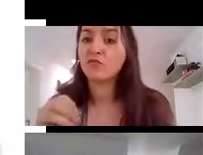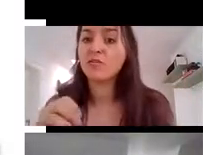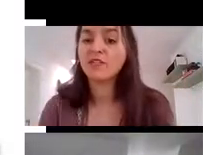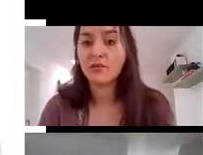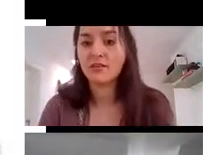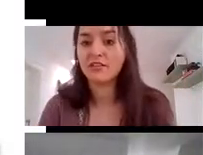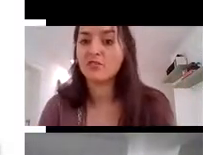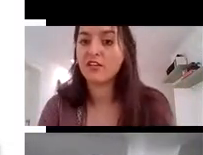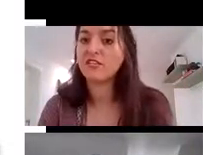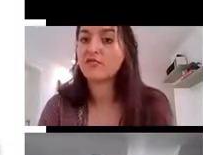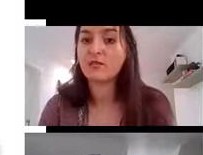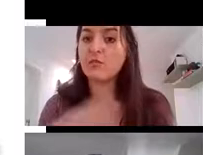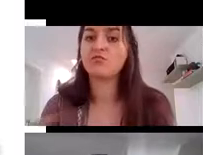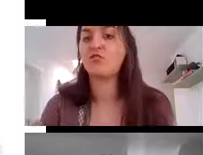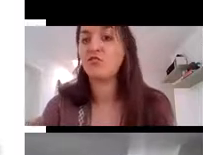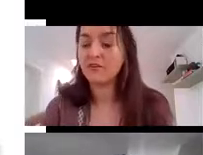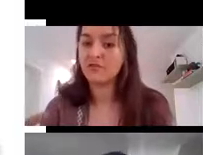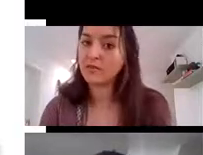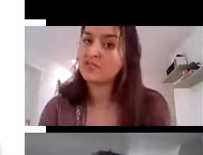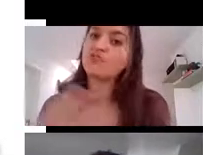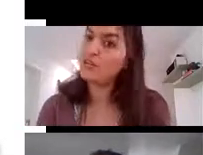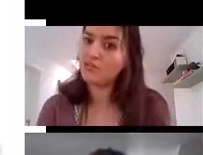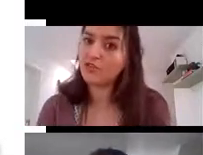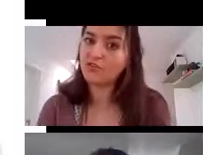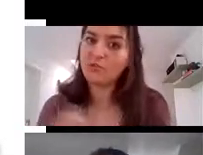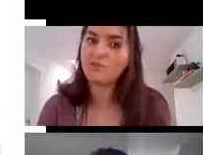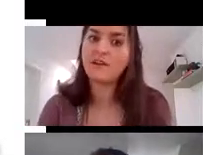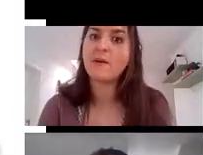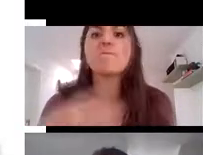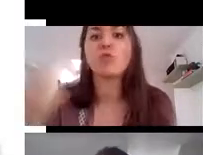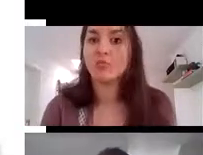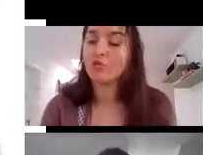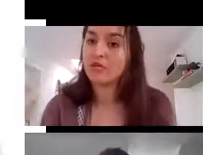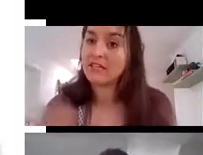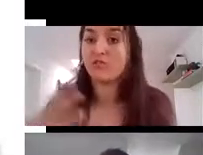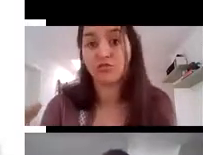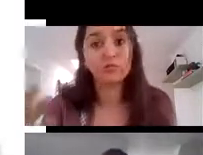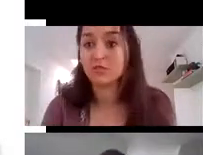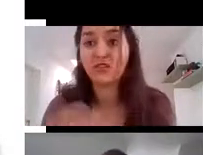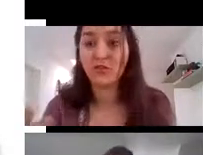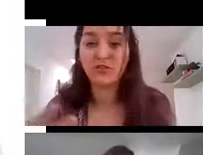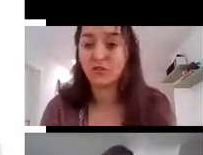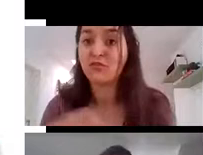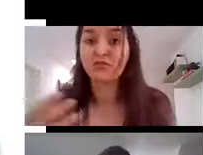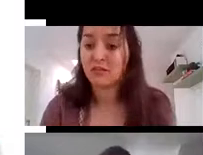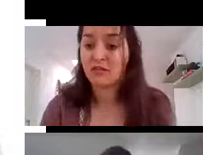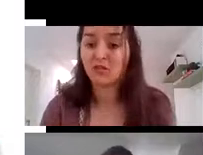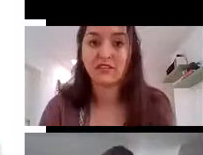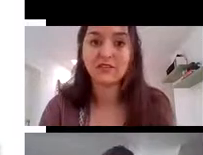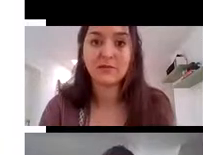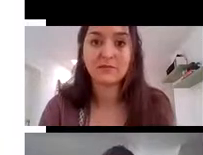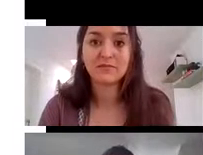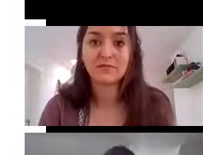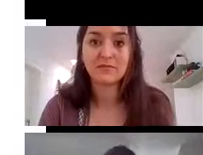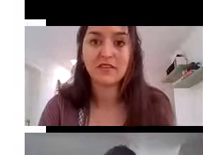zijn wel voorbeelden waarbij dat er wordt uitgegaan van die bubbels van 50, maar dat is dus heel eenvoudig toepasbaar op iets grotere bubbels van 100 of